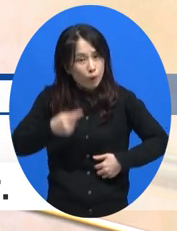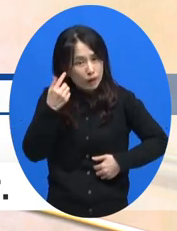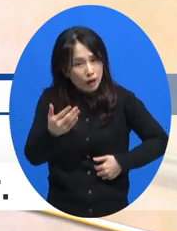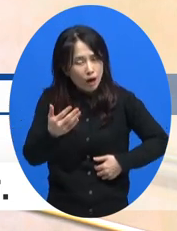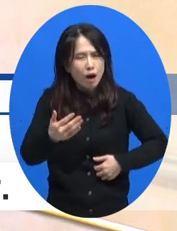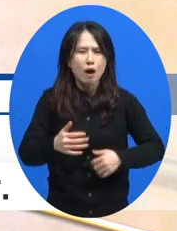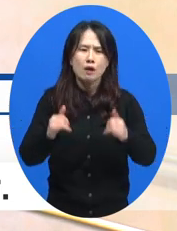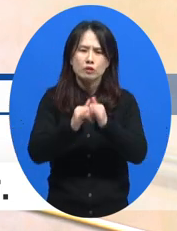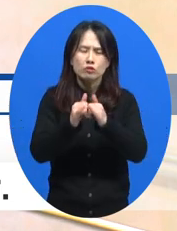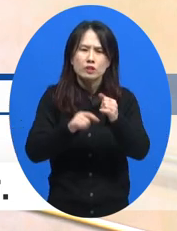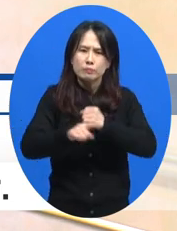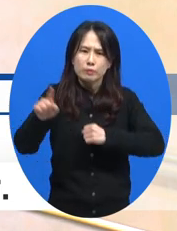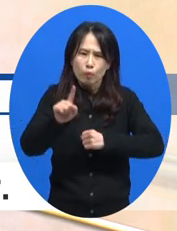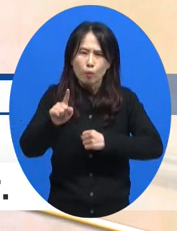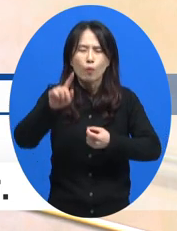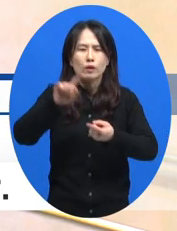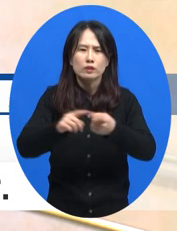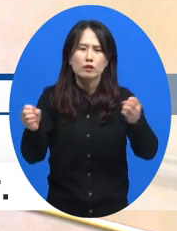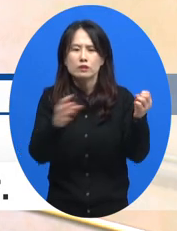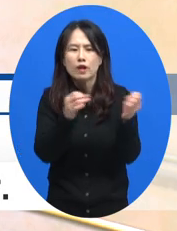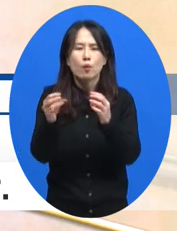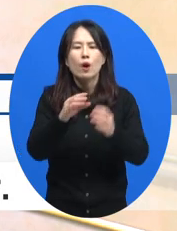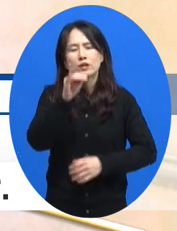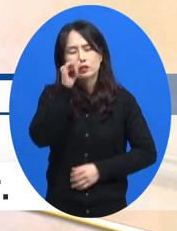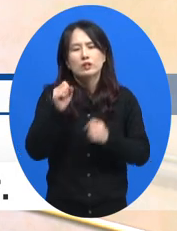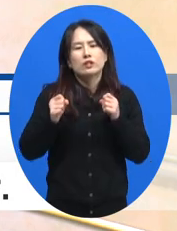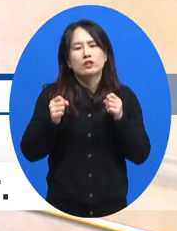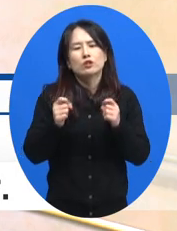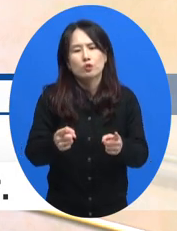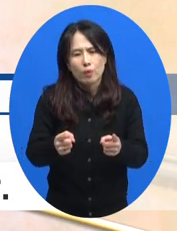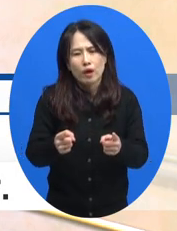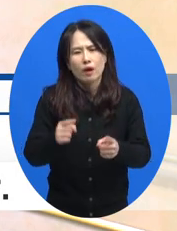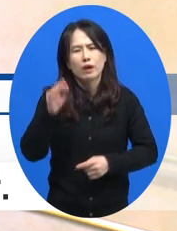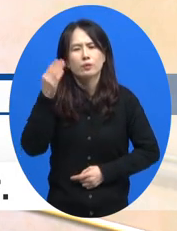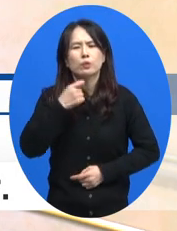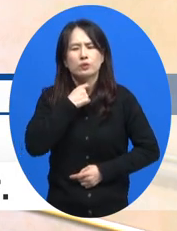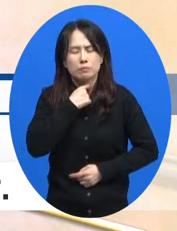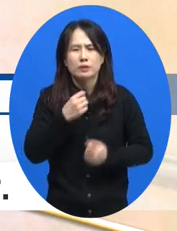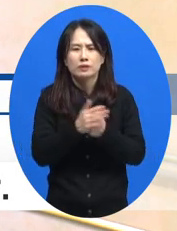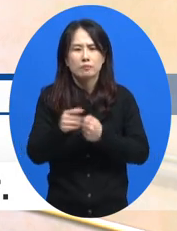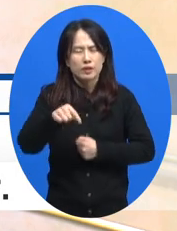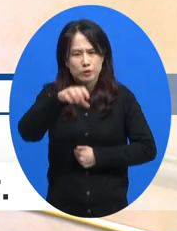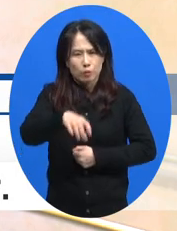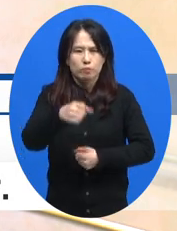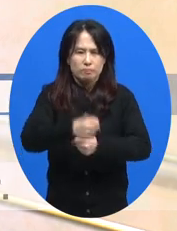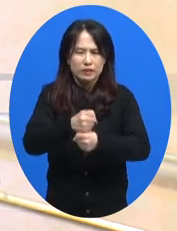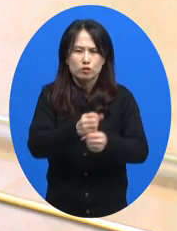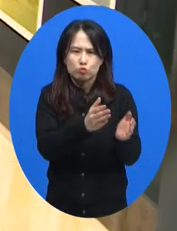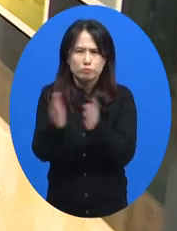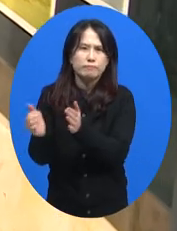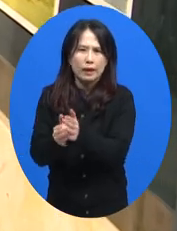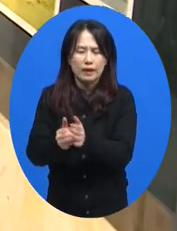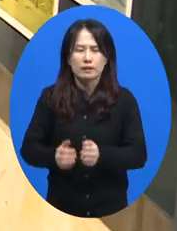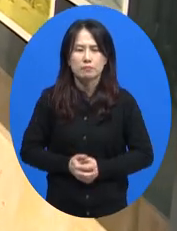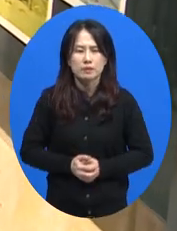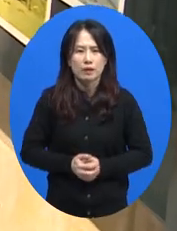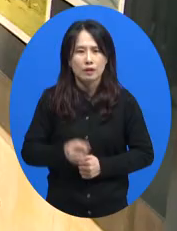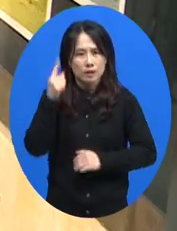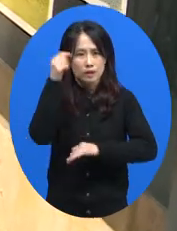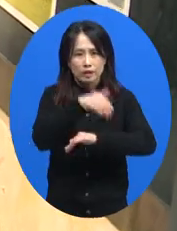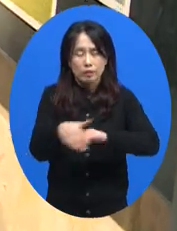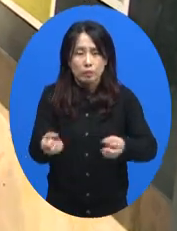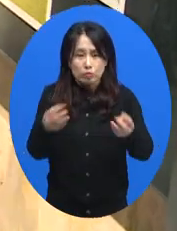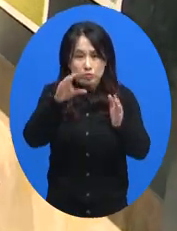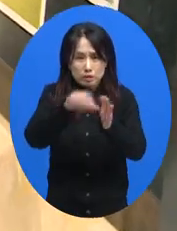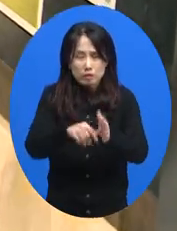전쟁은 어떤 의미가 있는가, 이런 이야기를 서로 나눌 수 있는 계기가 되었으면 해서 전시를 마련했습니다. 이번